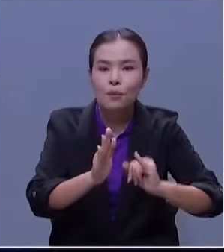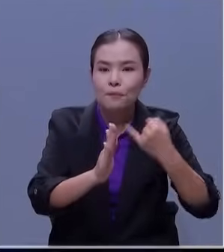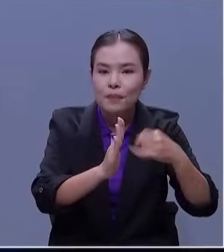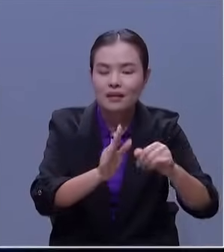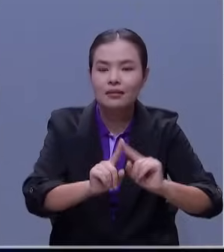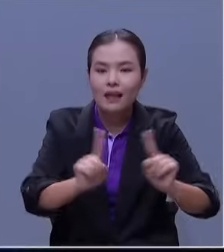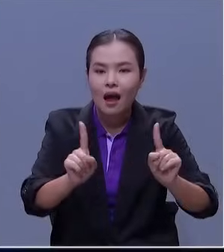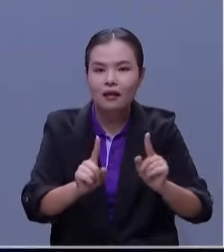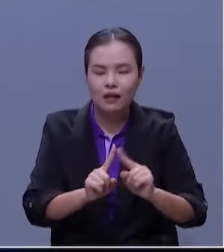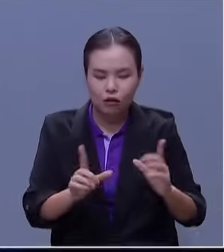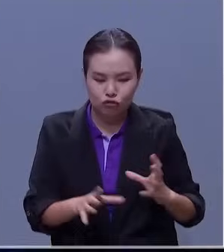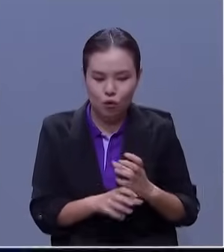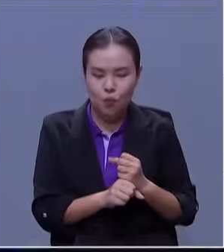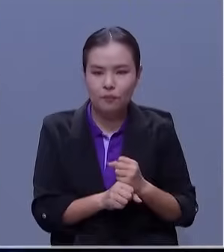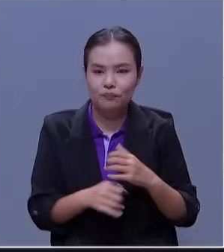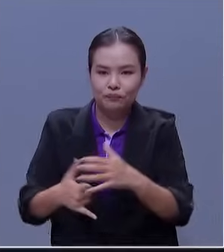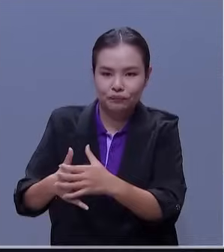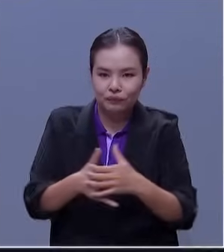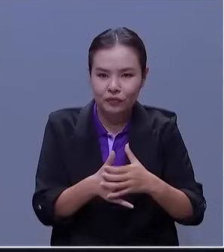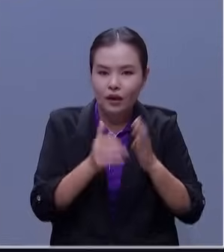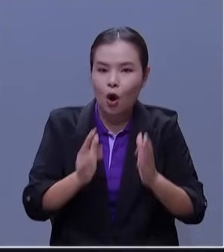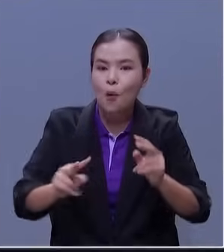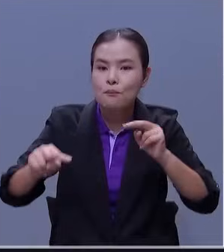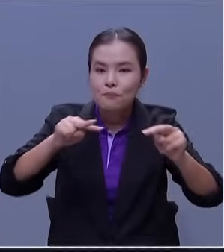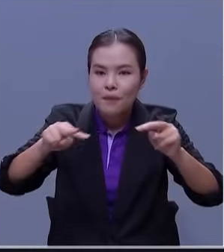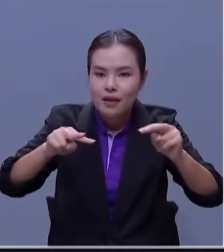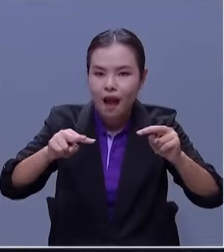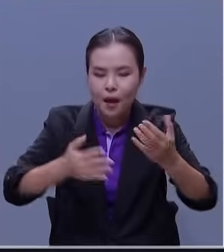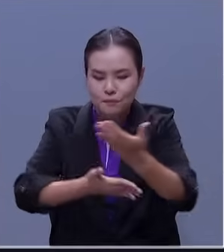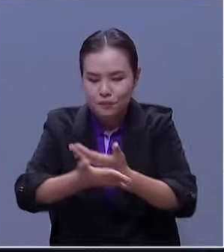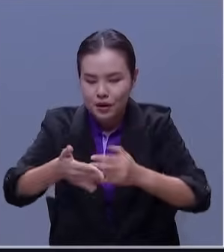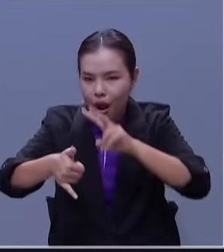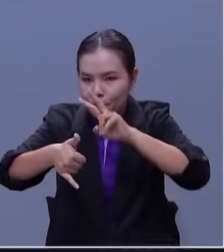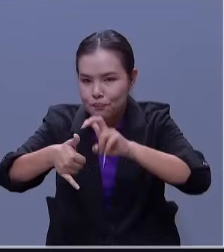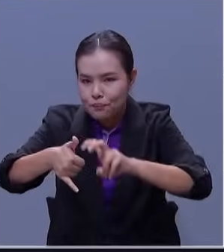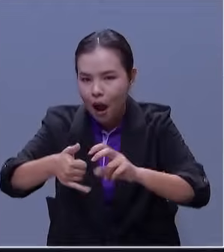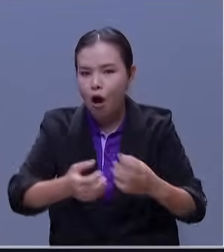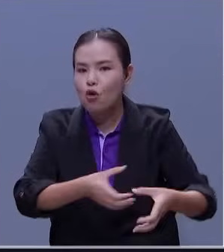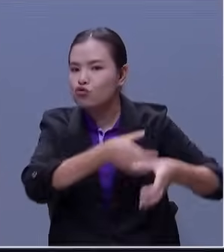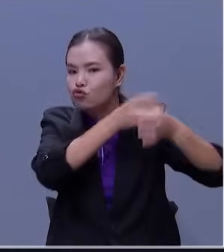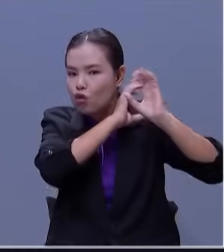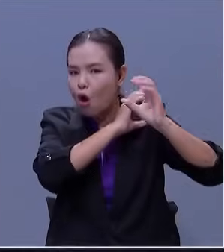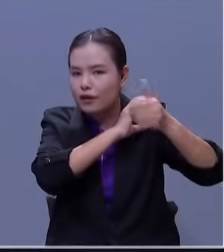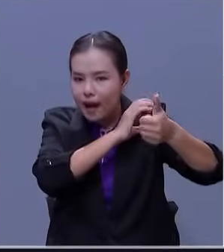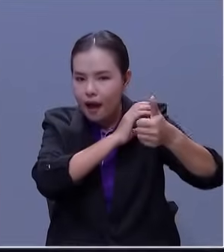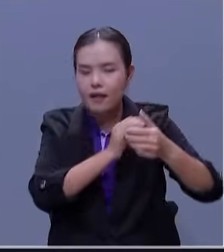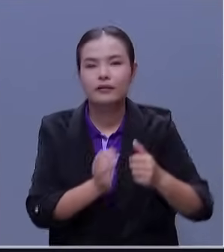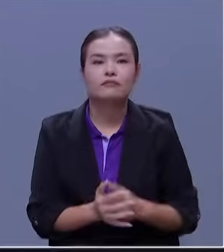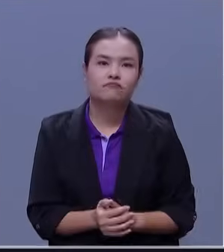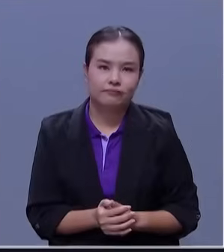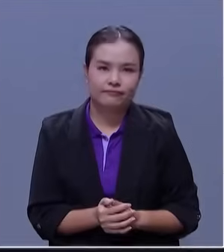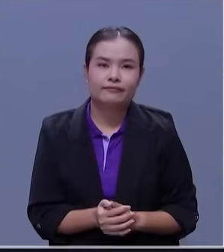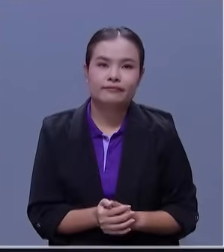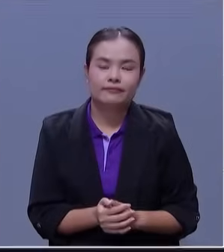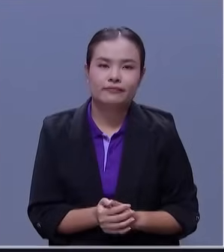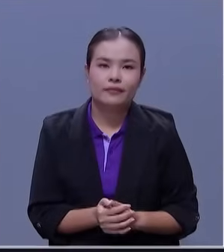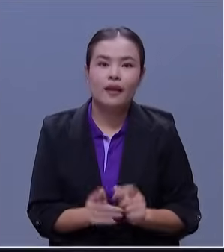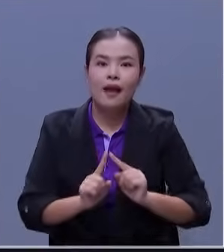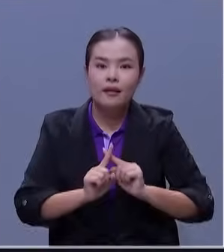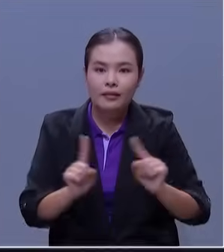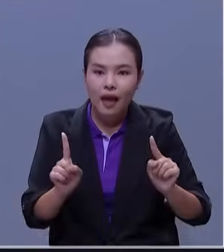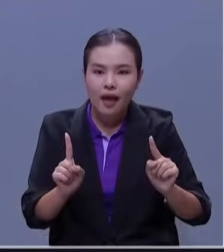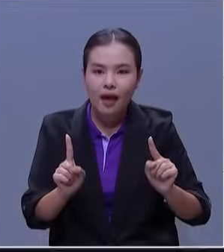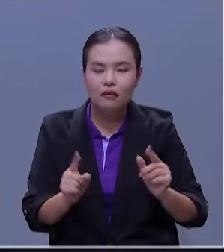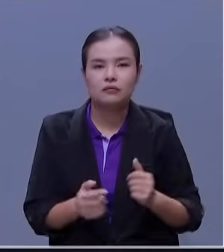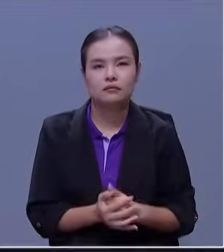แล้วก็อาจจะถูกดึงตัวมาเป็นพยานเพื่อพิจารณาความผิดย้อนหลังผู้ร่วมขบวนการได้แต่ถ้าผู้ต้อง